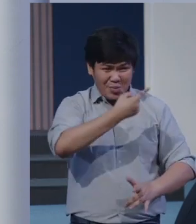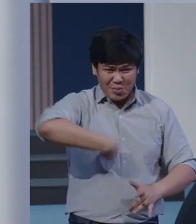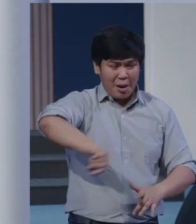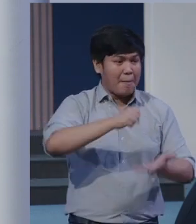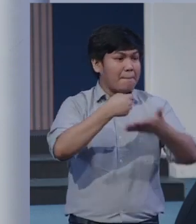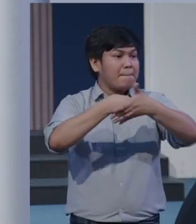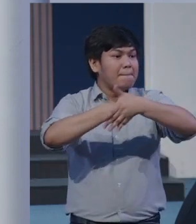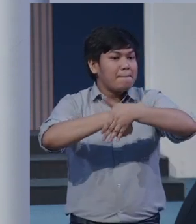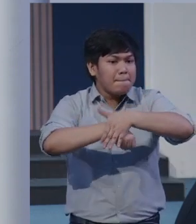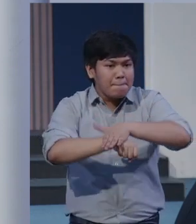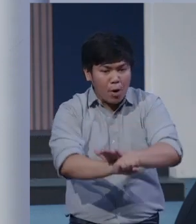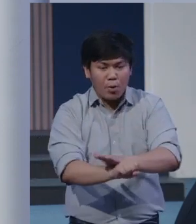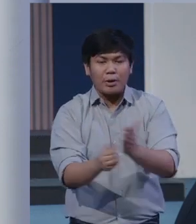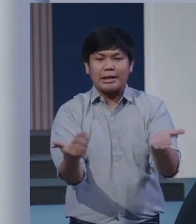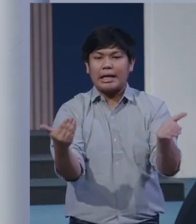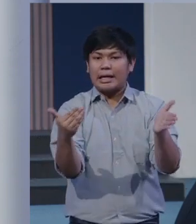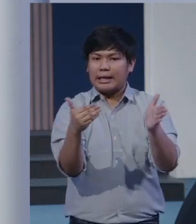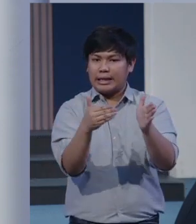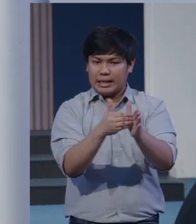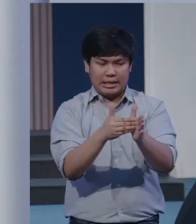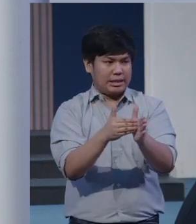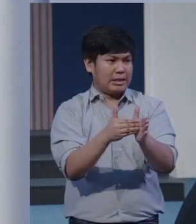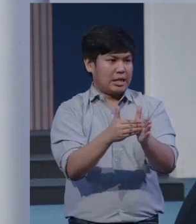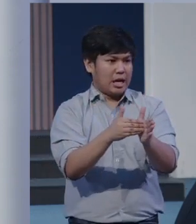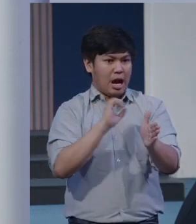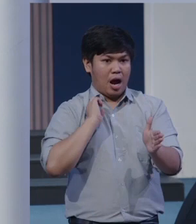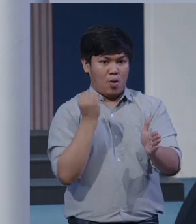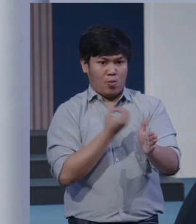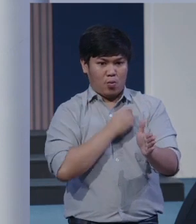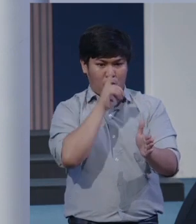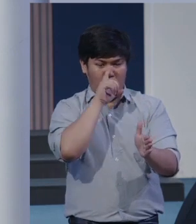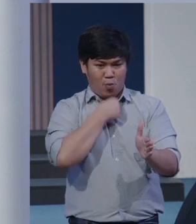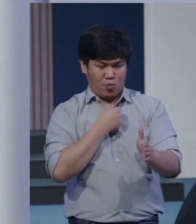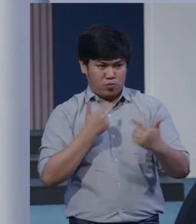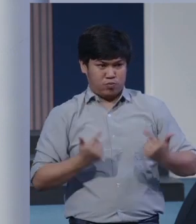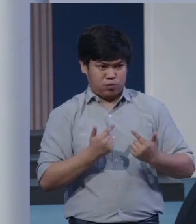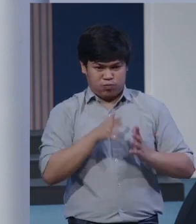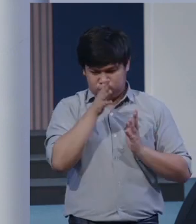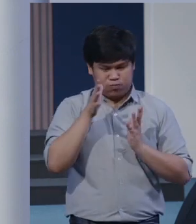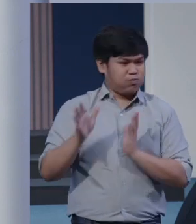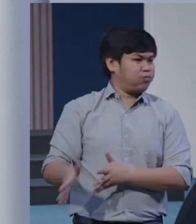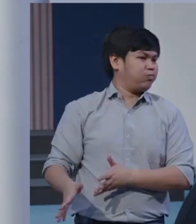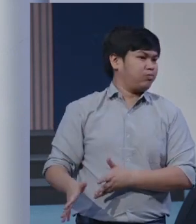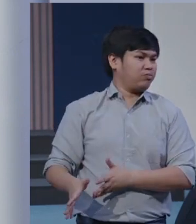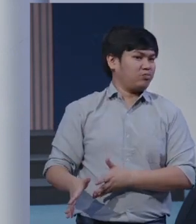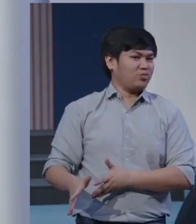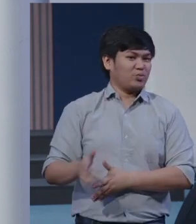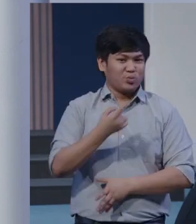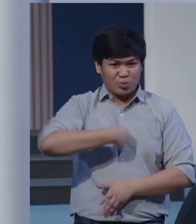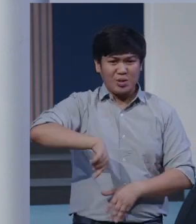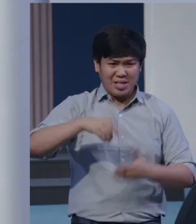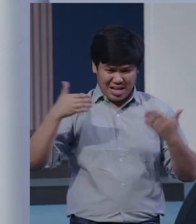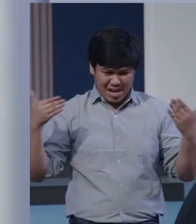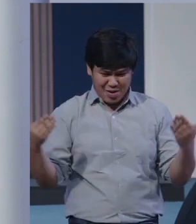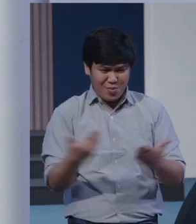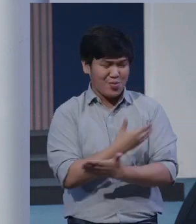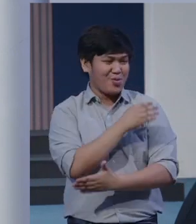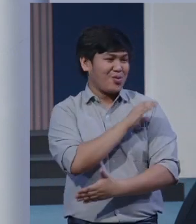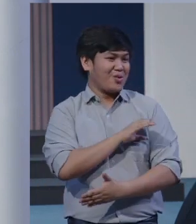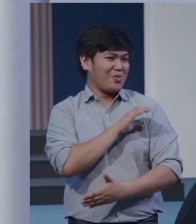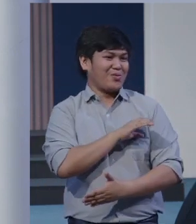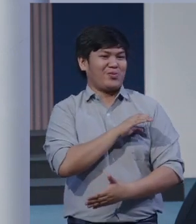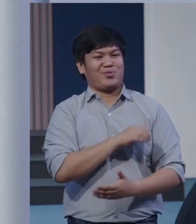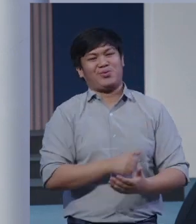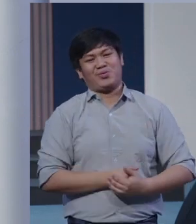siya ay Binuhay magmula sa libingan tayo rin ay Binuhay kapareho niya yun ang sabi nung verse 1